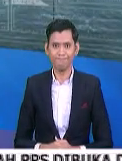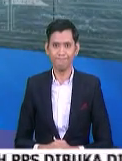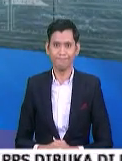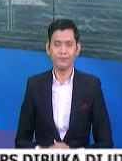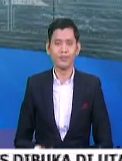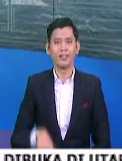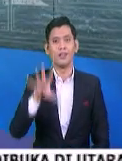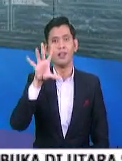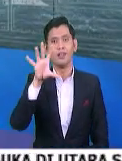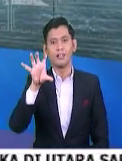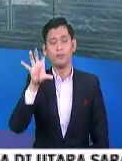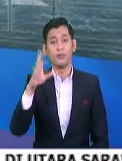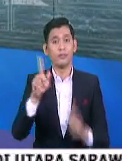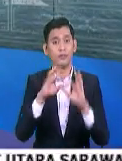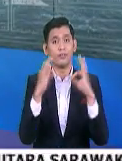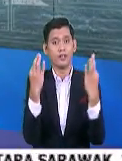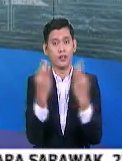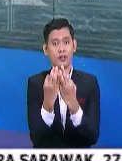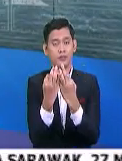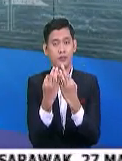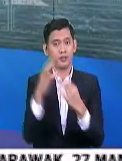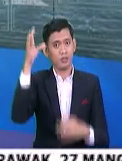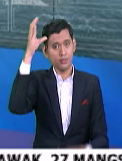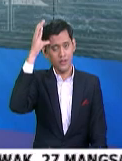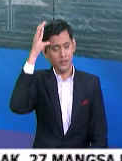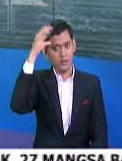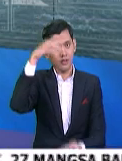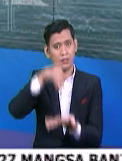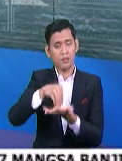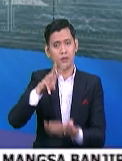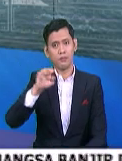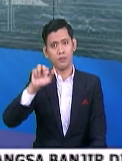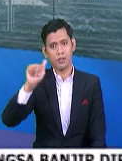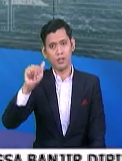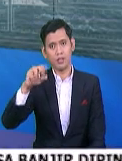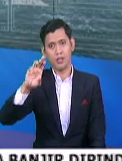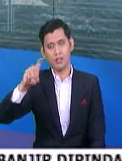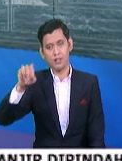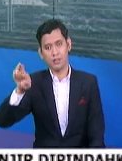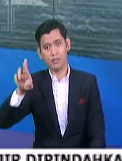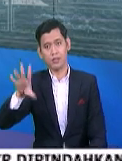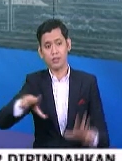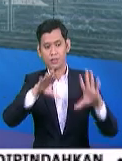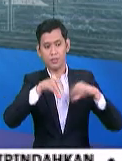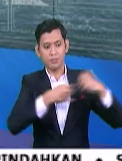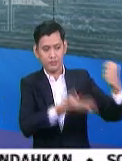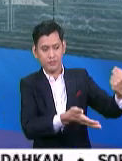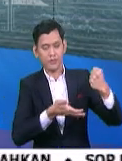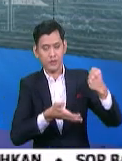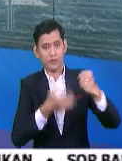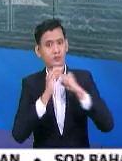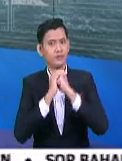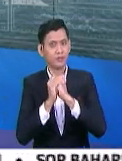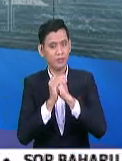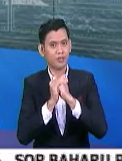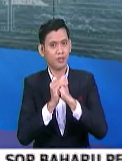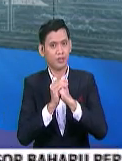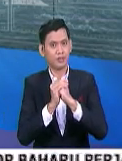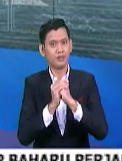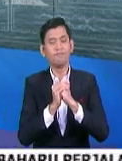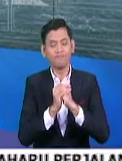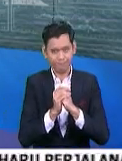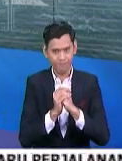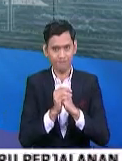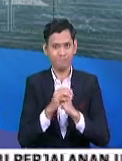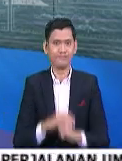Hai 50 keluarga berbangsa Cina di kawasan don't mata air menerima sumbangan Sempena Tahun Baru Cina yang bakal disambut